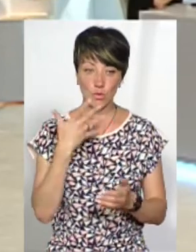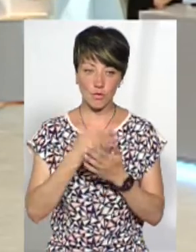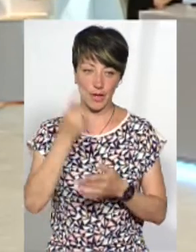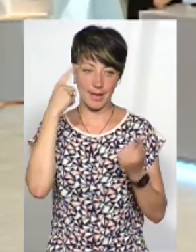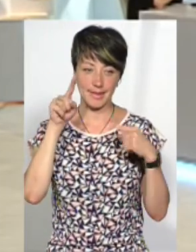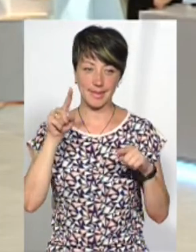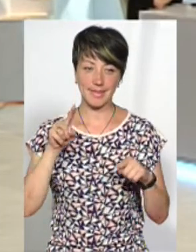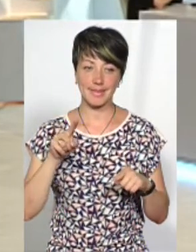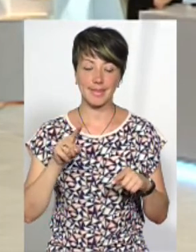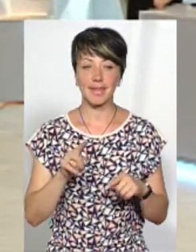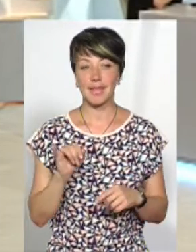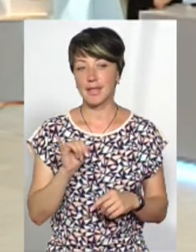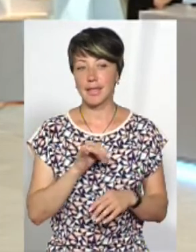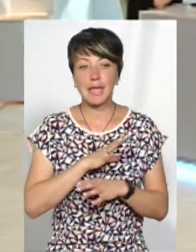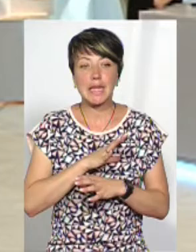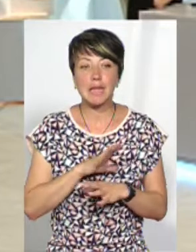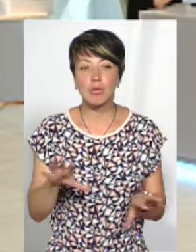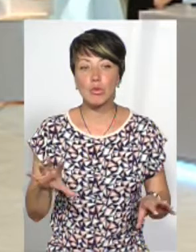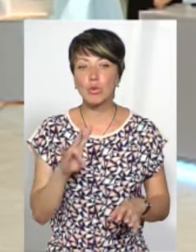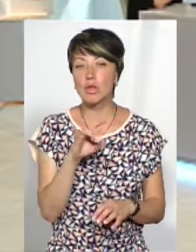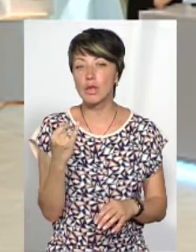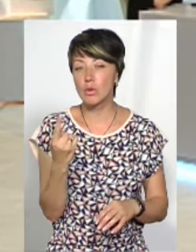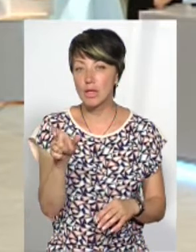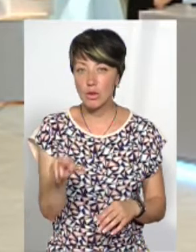своя ідея. І не було жодної людини,